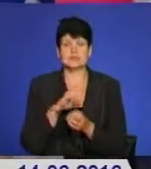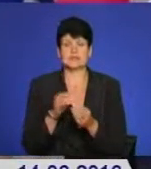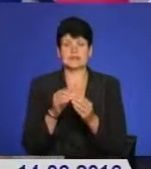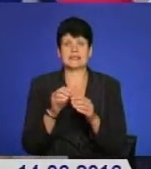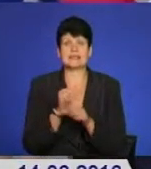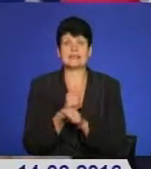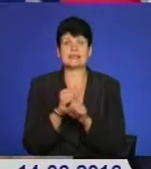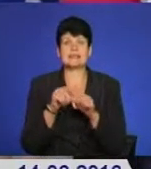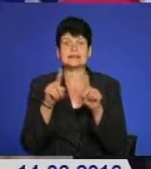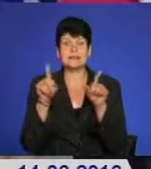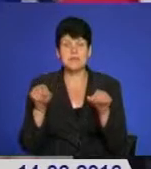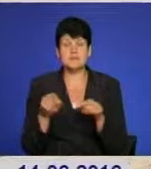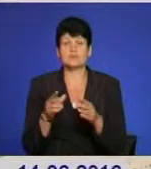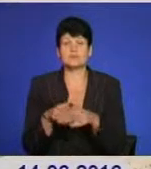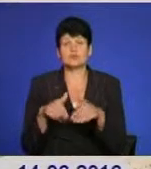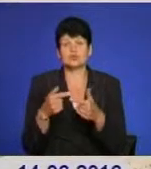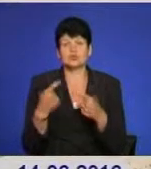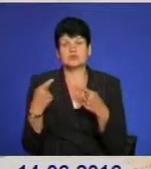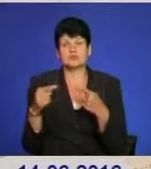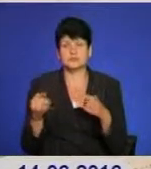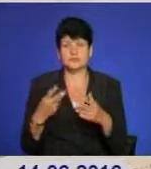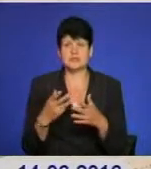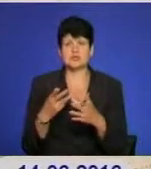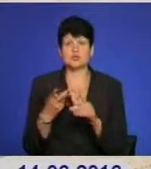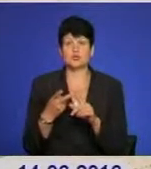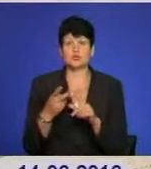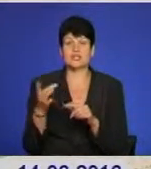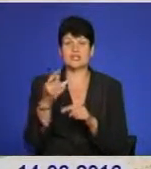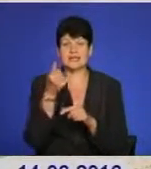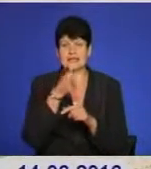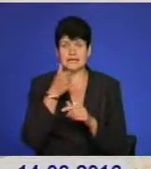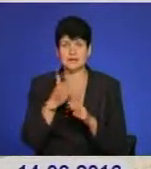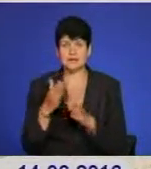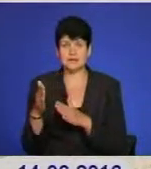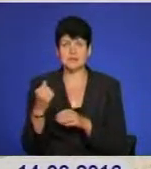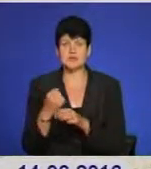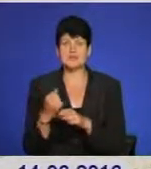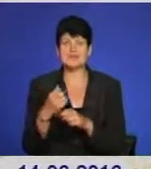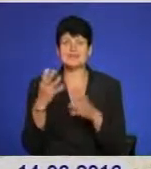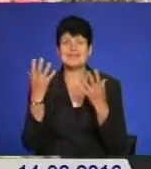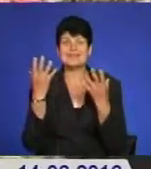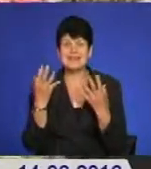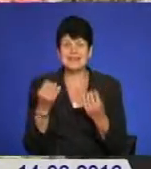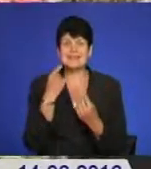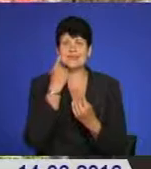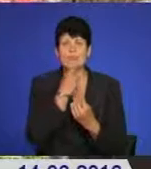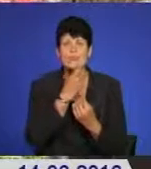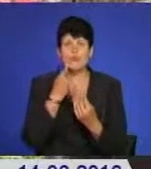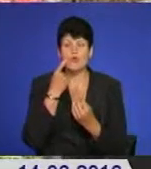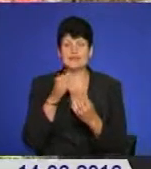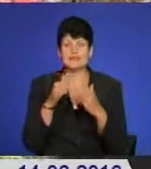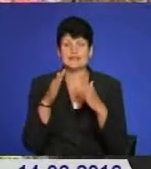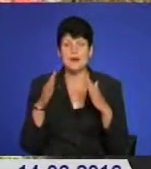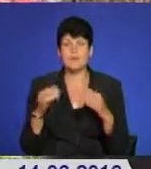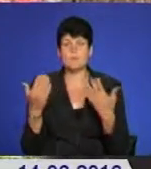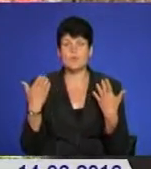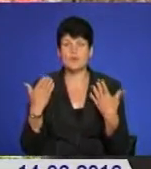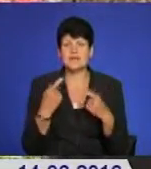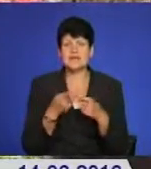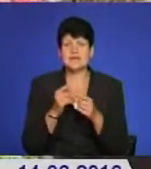Міносвіти пропонує альтернативу. Вже другий рік поспіль на Тернопільщині працюють денні мовні табори. Такі літні навчання відбуваються